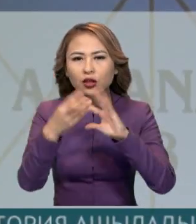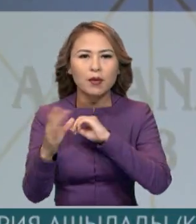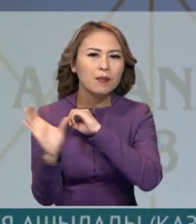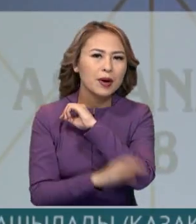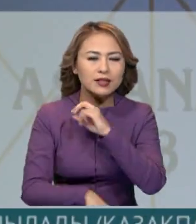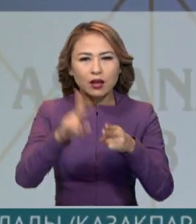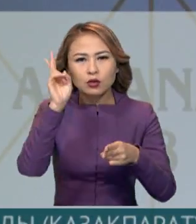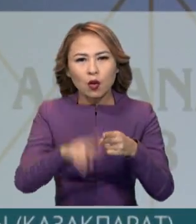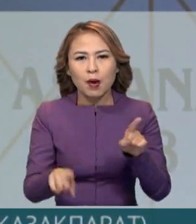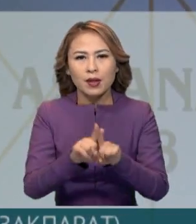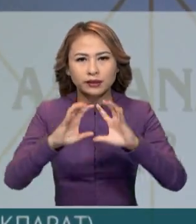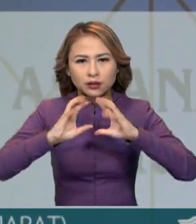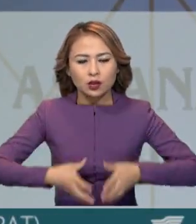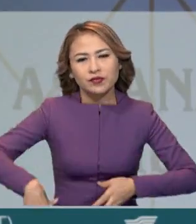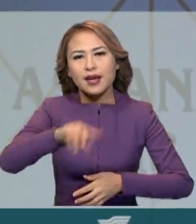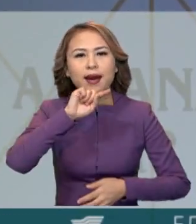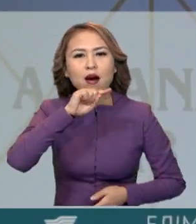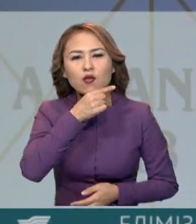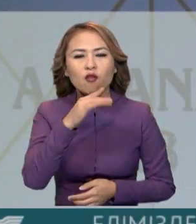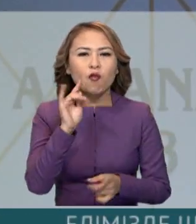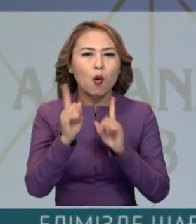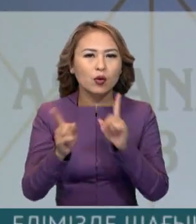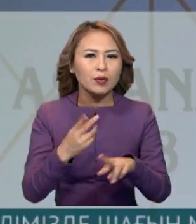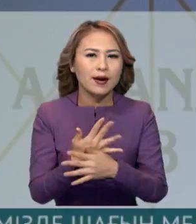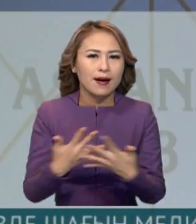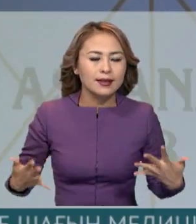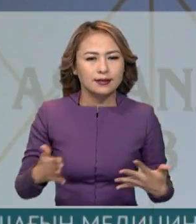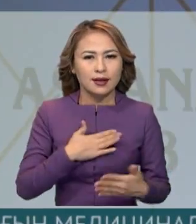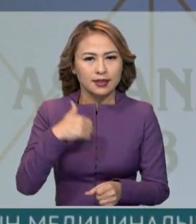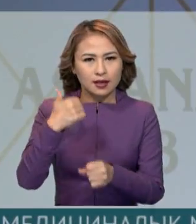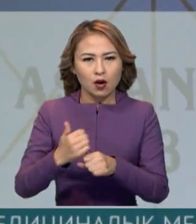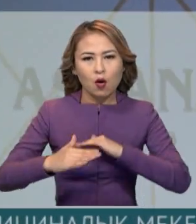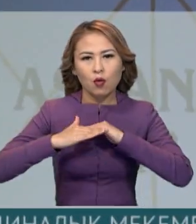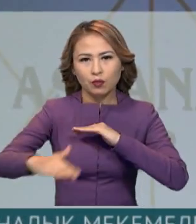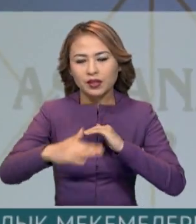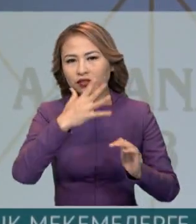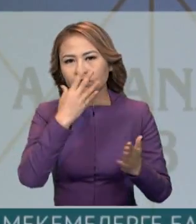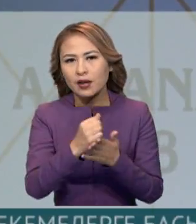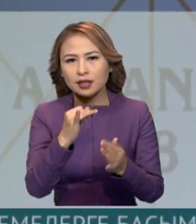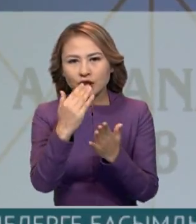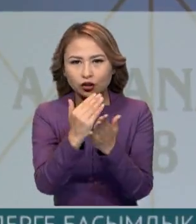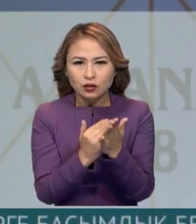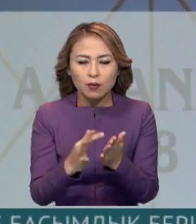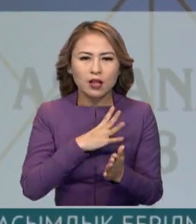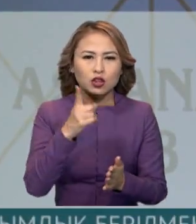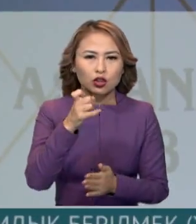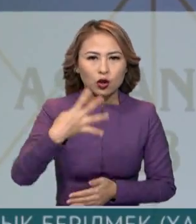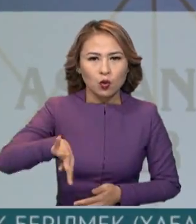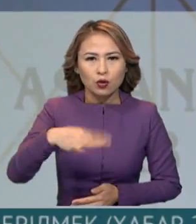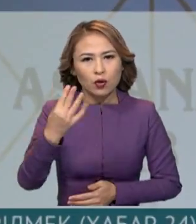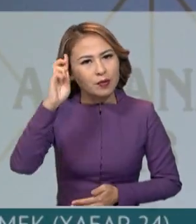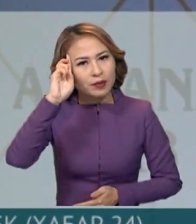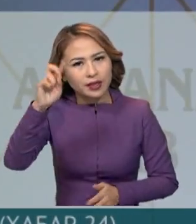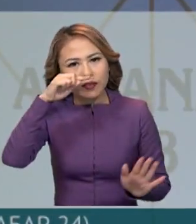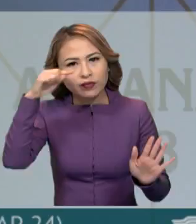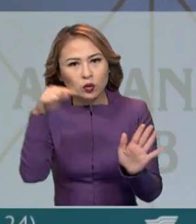қарайтын болсақ, дүниежүзілік экономика форумның тізімінде еліміз гендерлік теңдік индексі бойынша 144 мемлекеттің